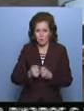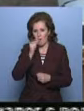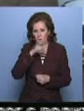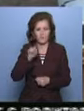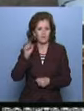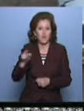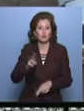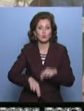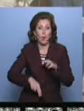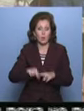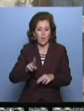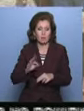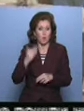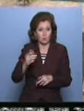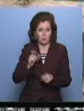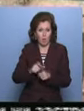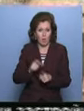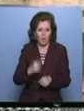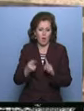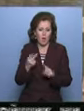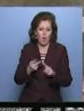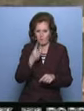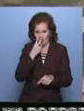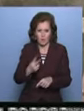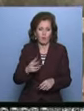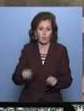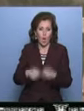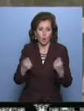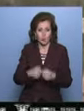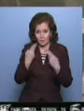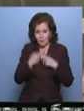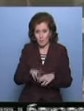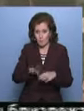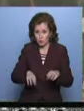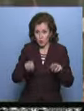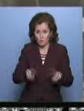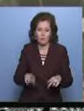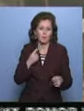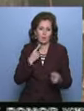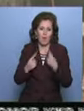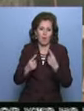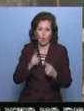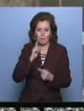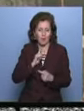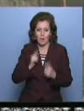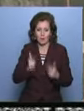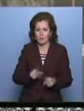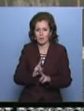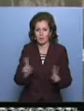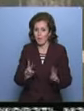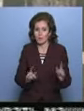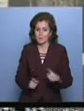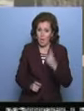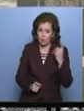случившемся строителей. По их словам, не раз видели на площадке нарушения техники безопасности. На диалог с водителями пока не пошел никто, ни застройщик,